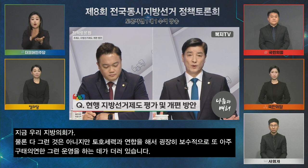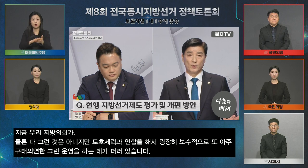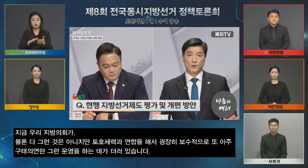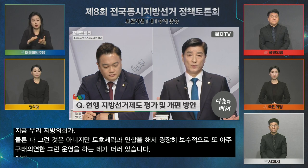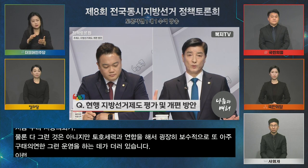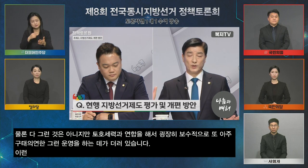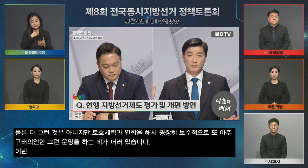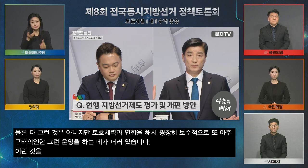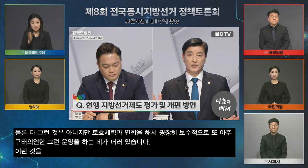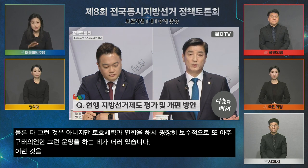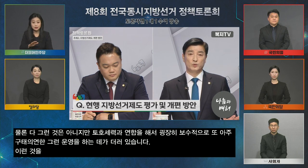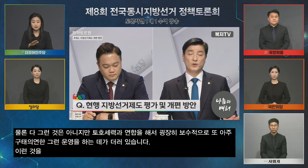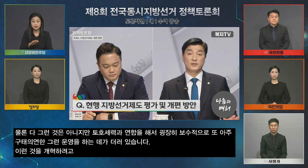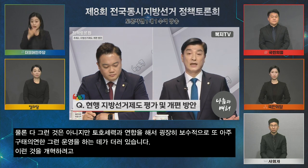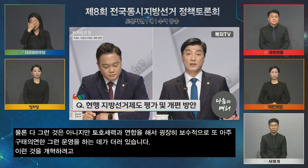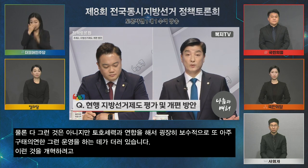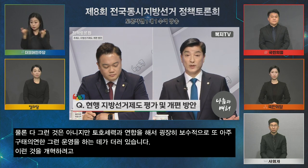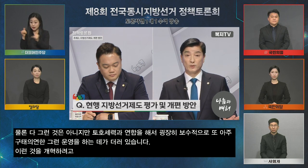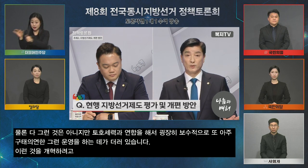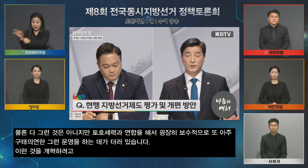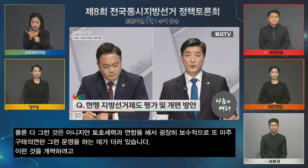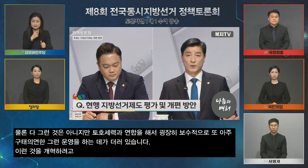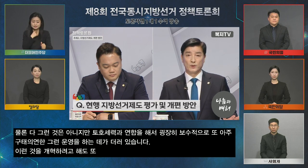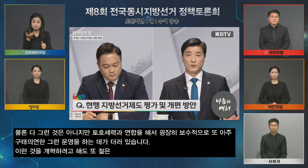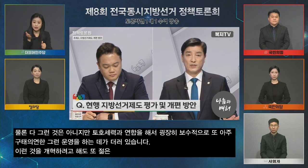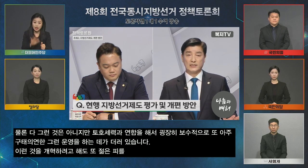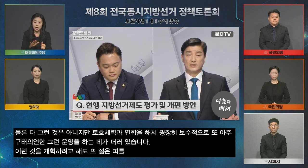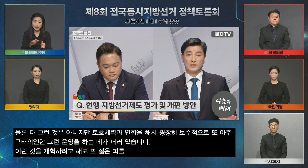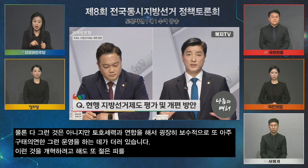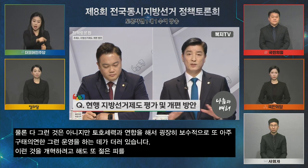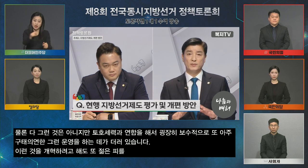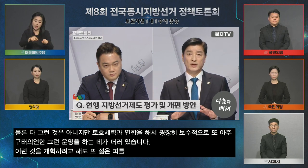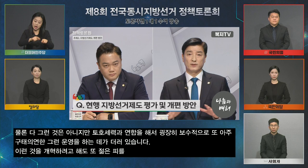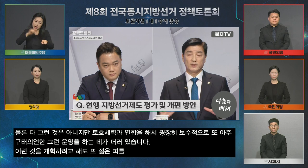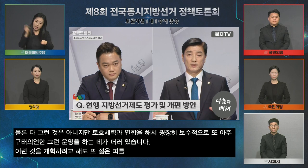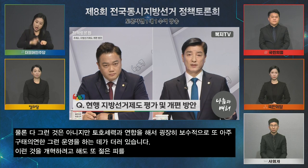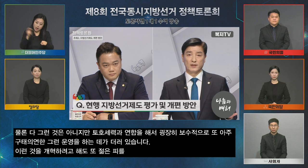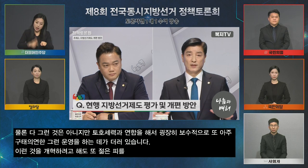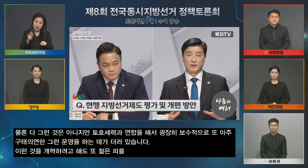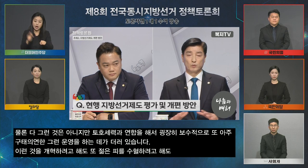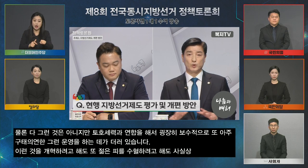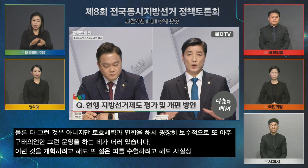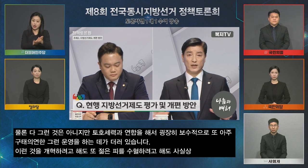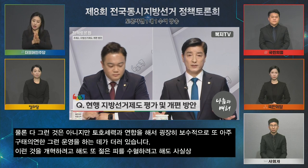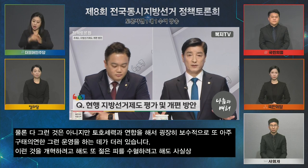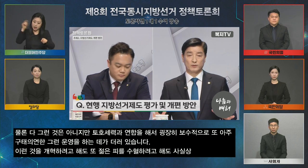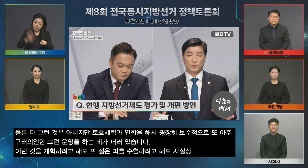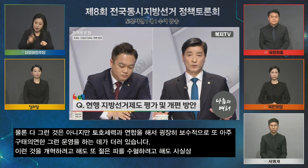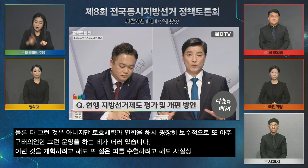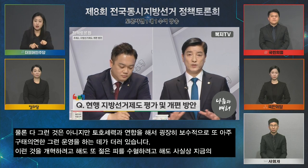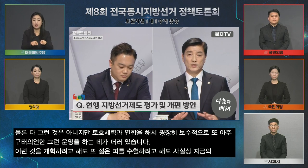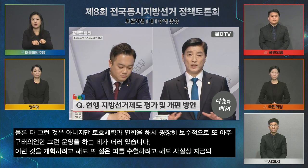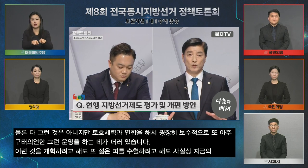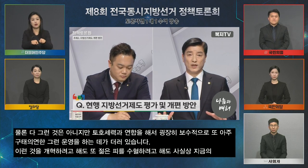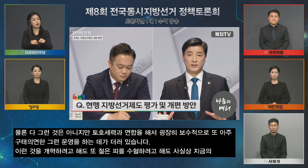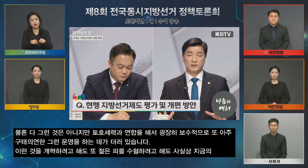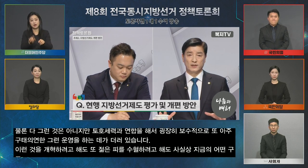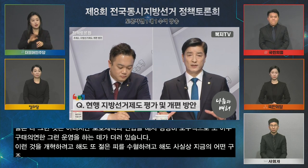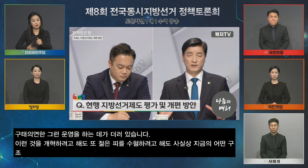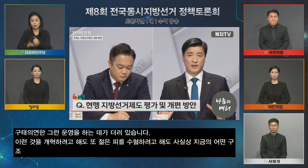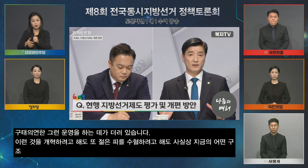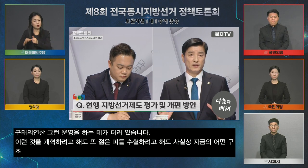해도 또 젊은 피를 수혈을 하려고 해도 사실상 지금의 어떤 구조화에서 또는 공천